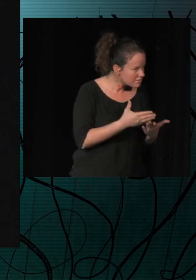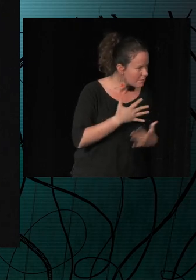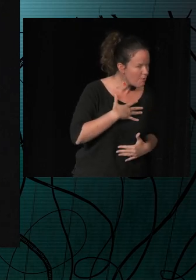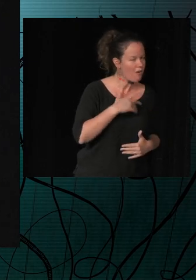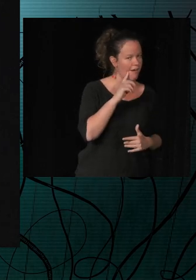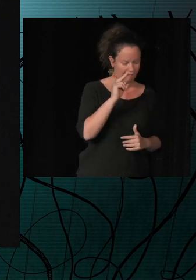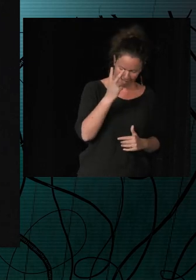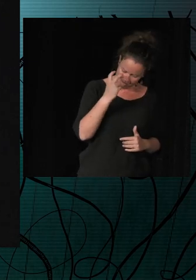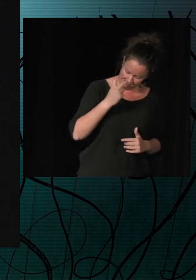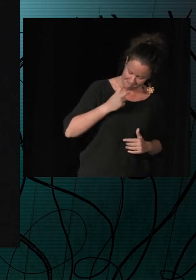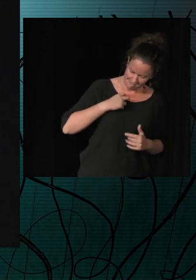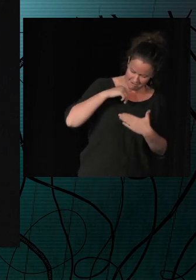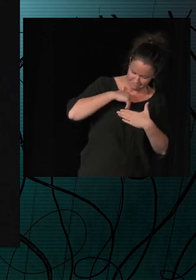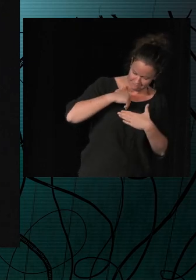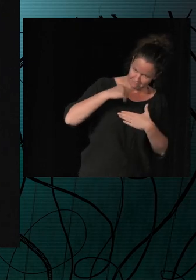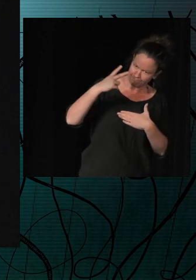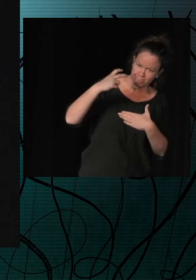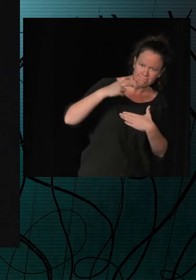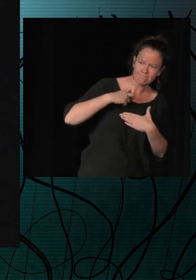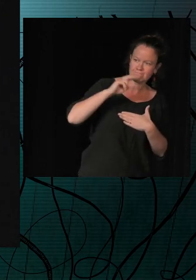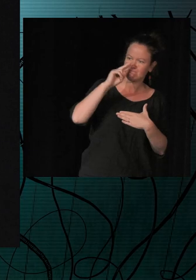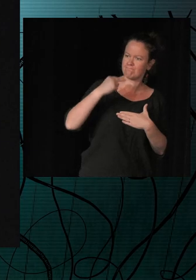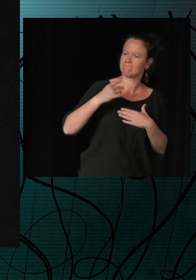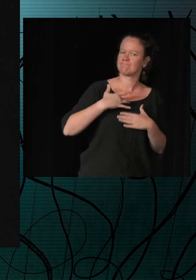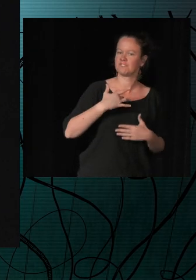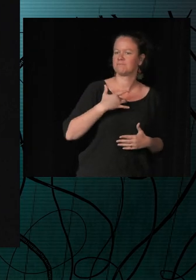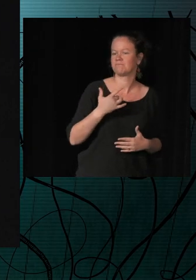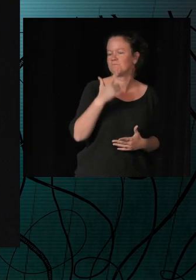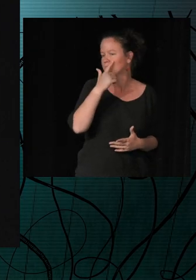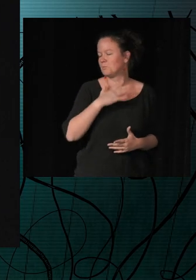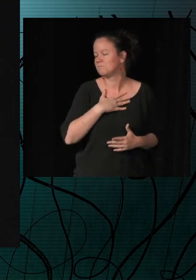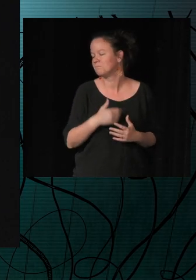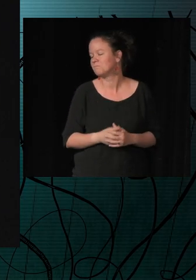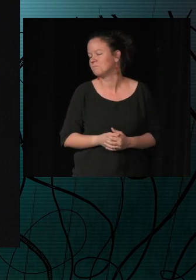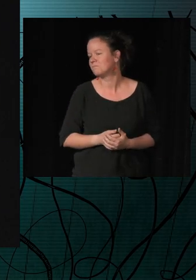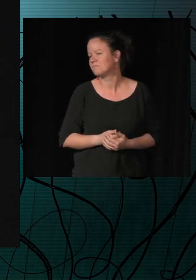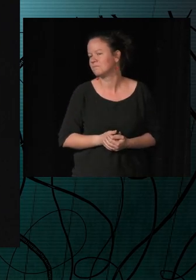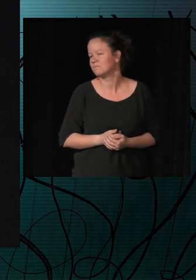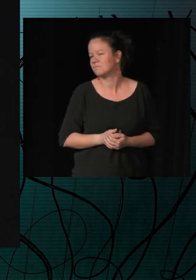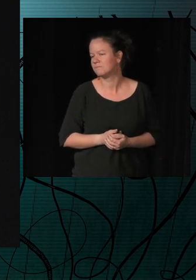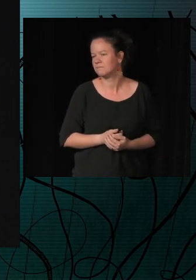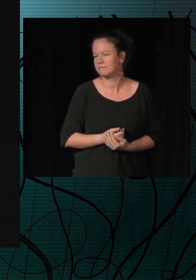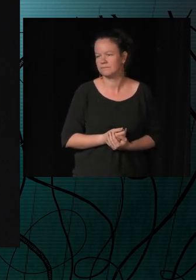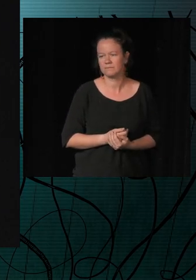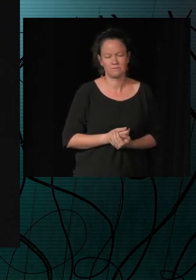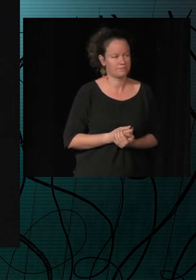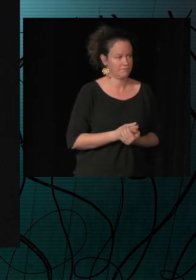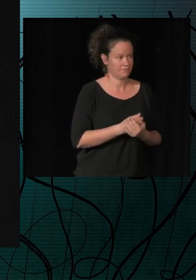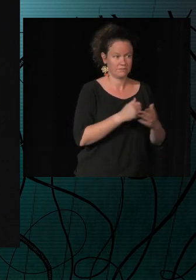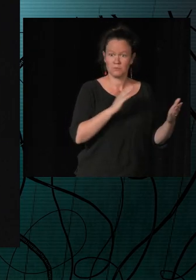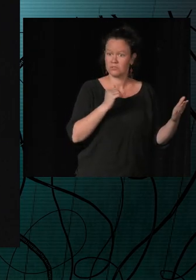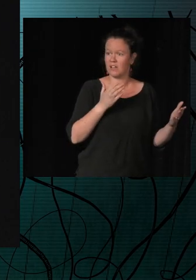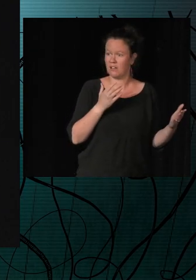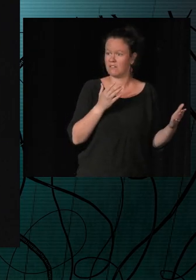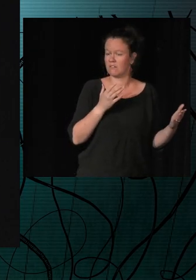à l'intérieur et cetera et donc c'est aussi ce qui est ce qui est fascinant avec ça et ouais ça ça peut être super d'aller dans les dans cette idée du dialogue en fait